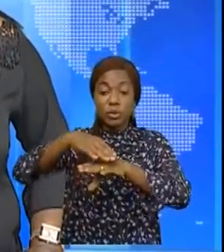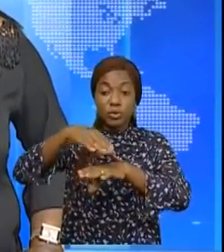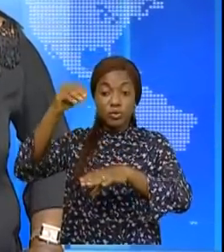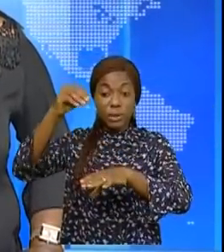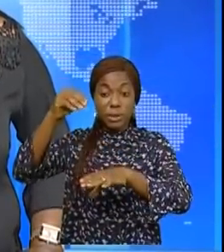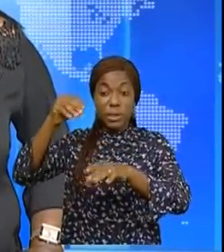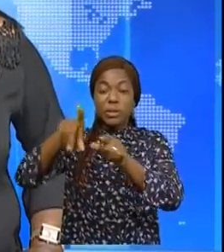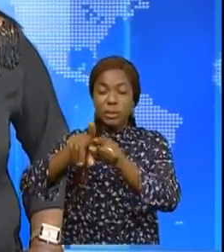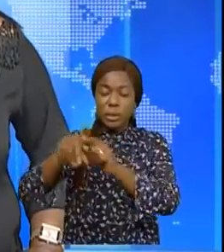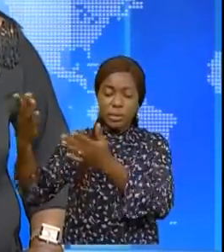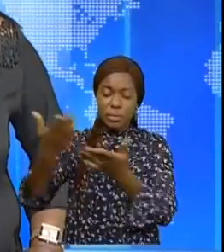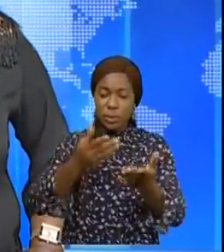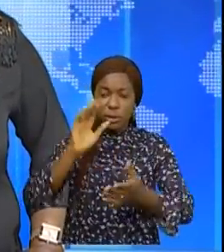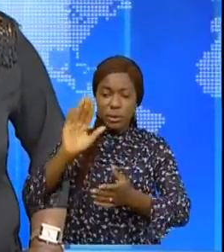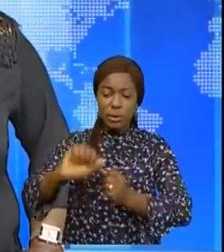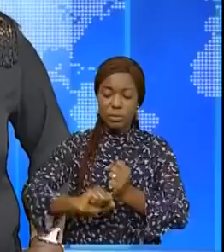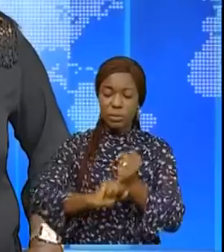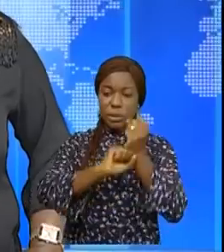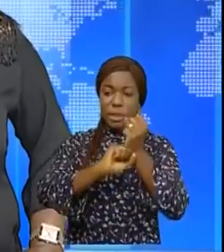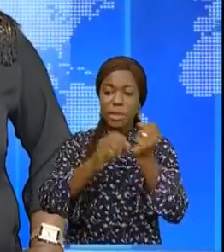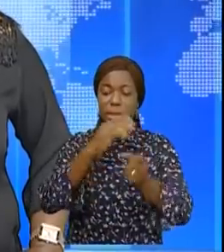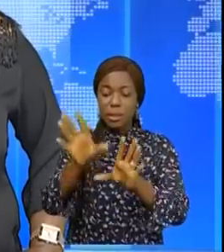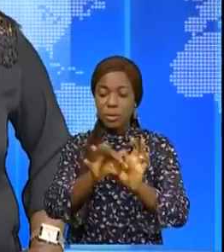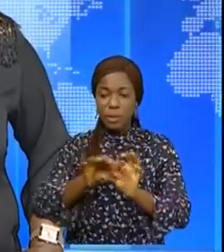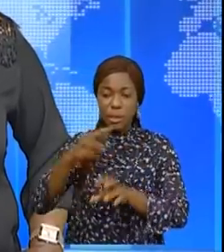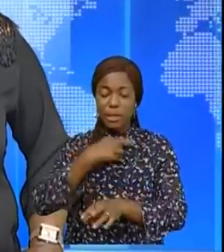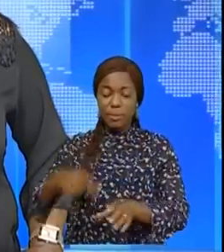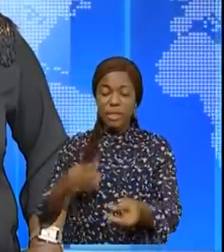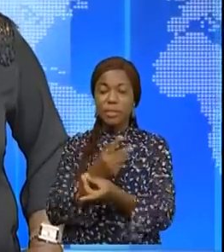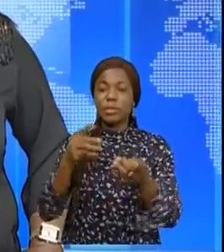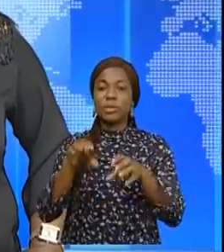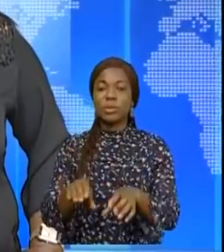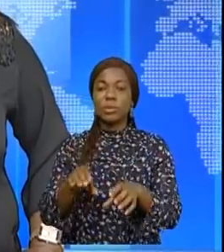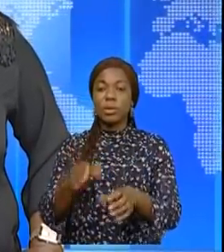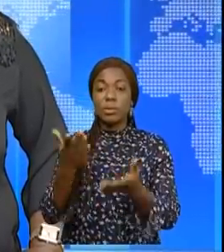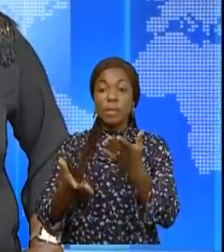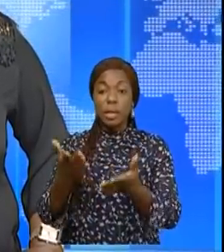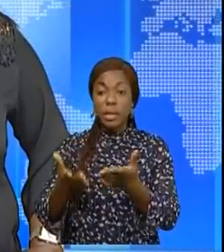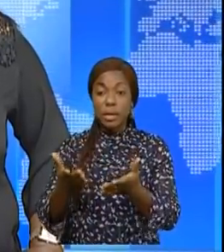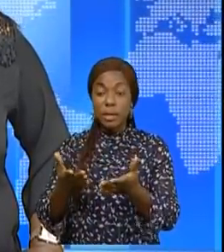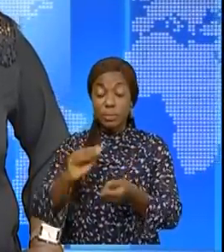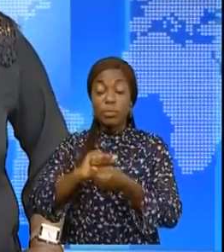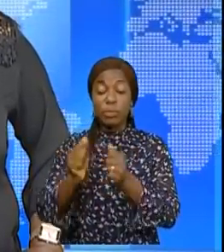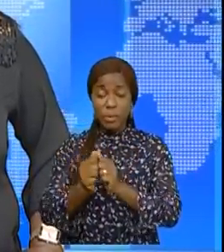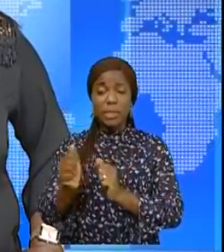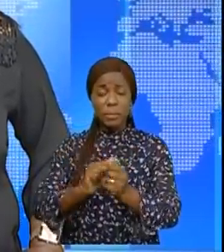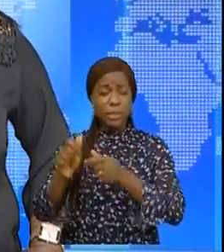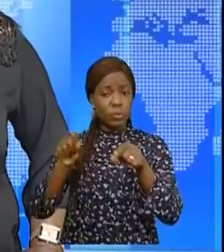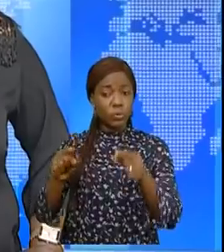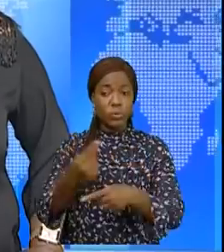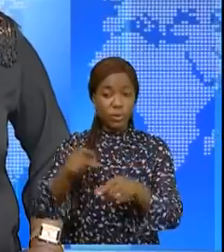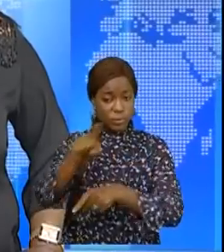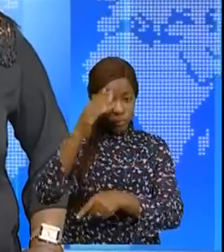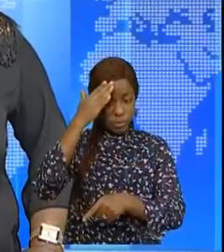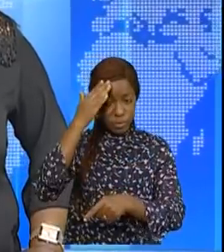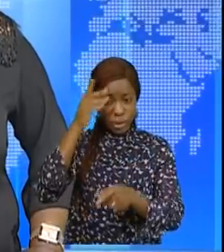a apporté son soutien et sa solidarité à la République démocratique du Congo par rapport à la situation catastrophique au Nord